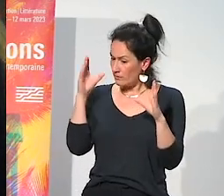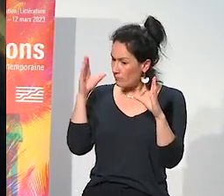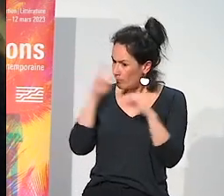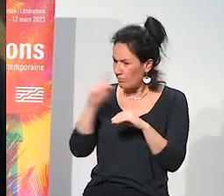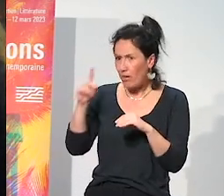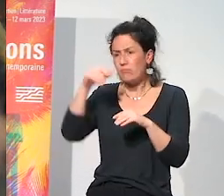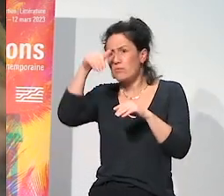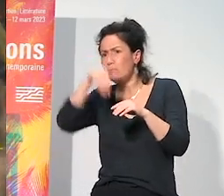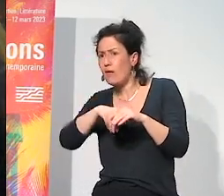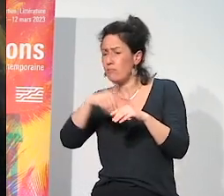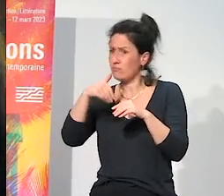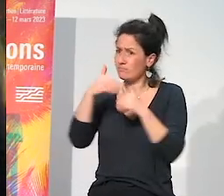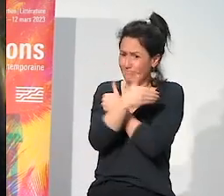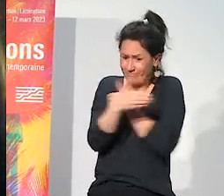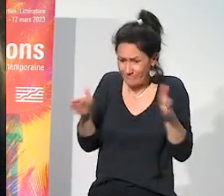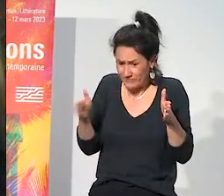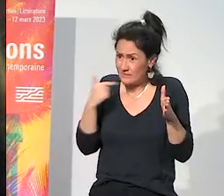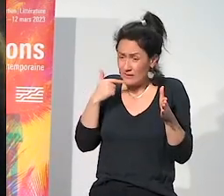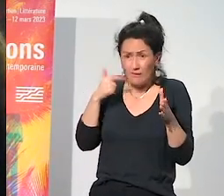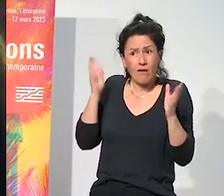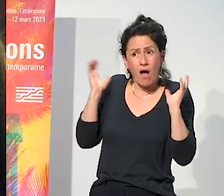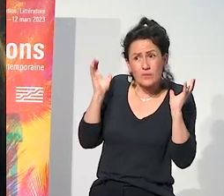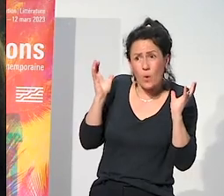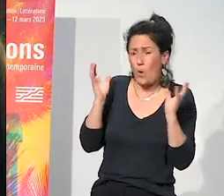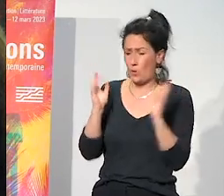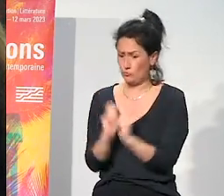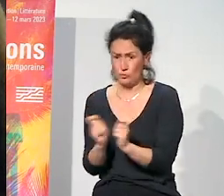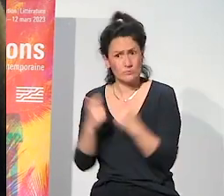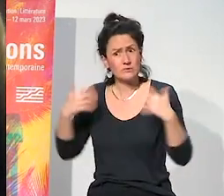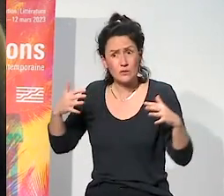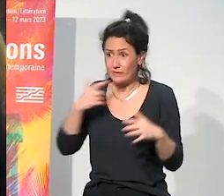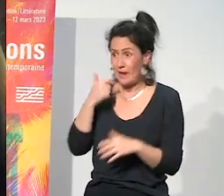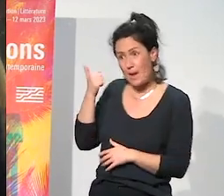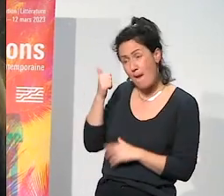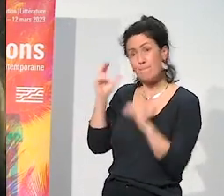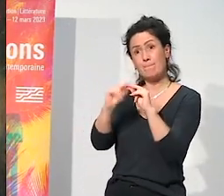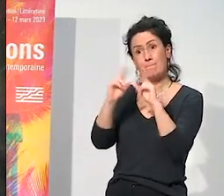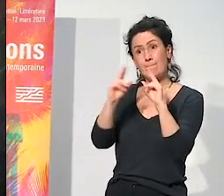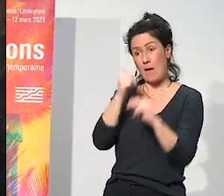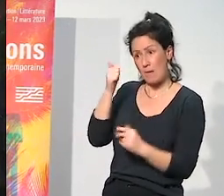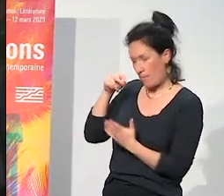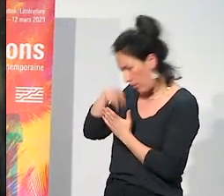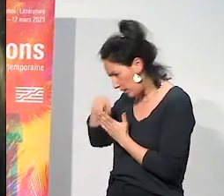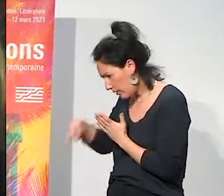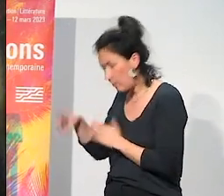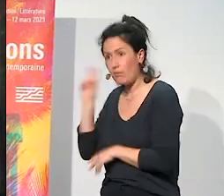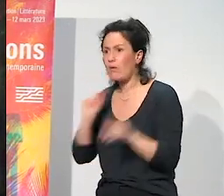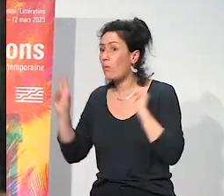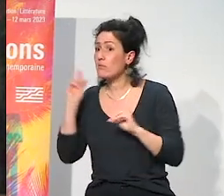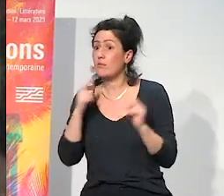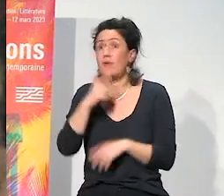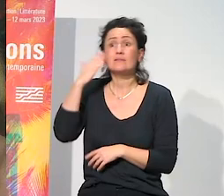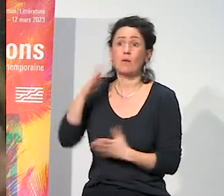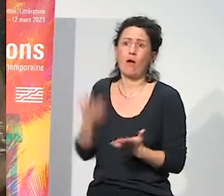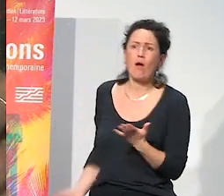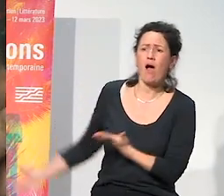journaux. Donc, elle écrit ce qu'elle lit. Et ce qu'elle sait, évidemment, ce sont les rafles. Ce qu'elle